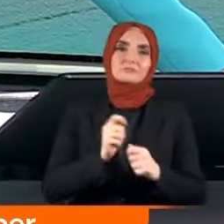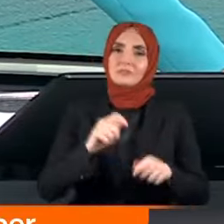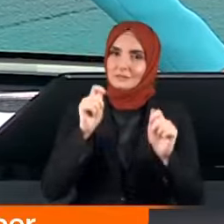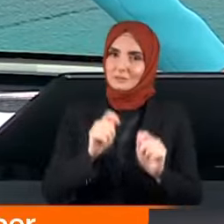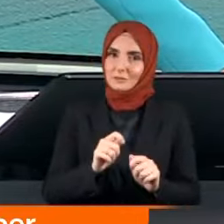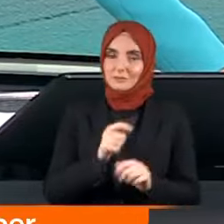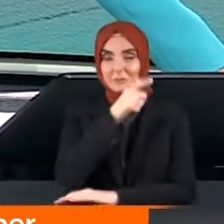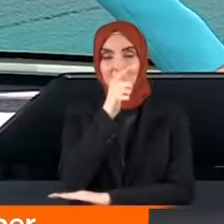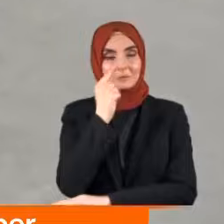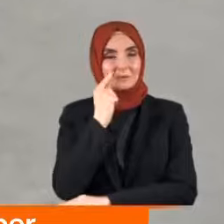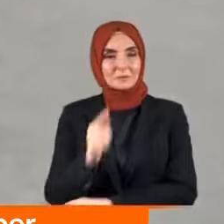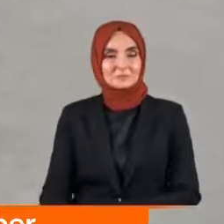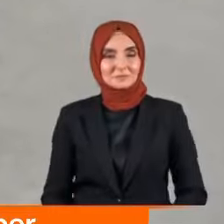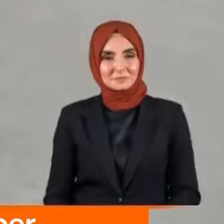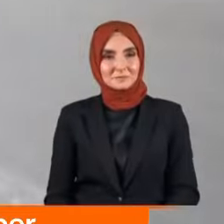yansıyanlar.